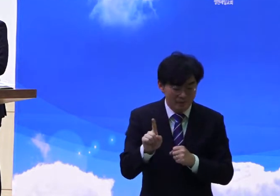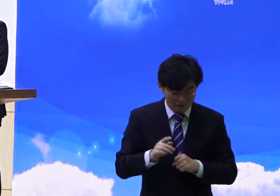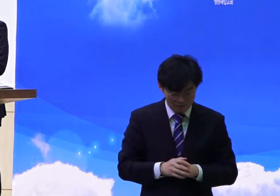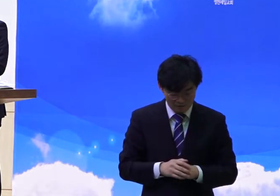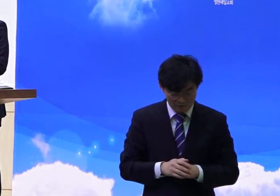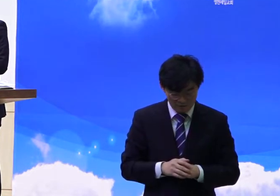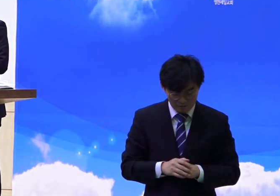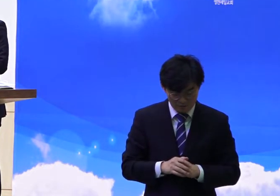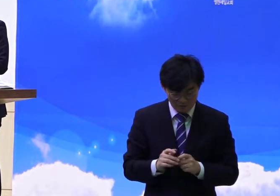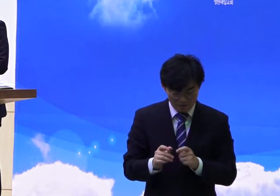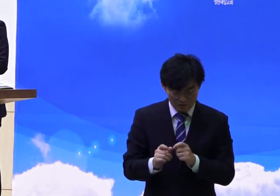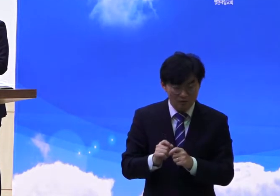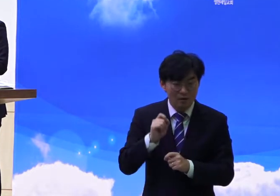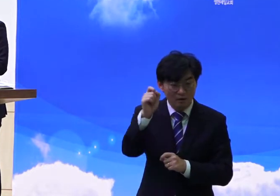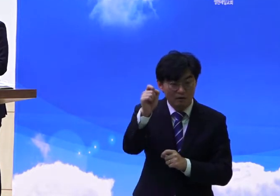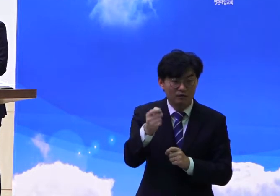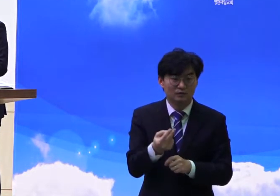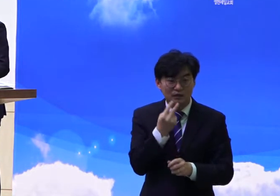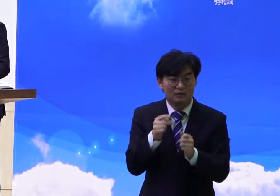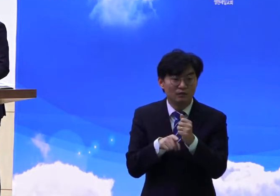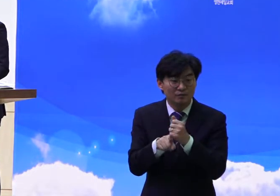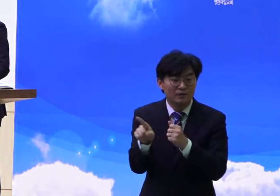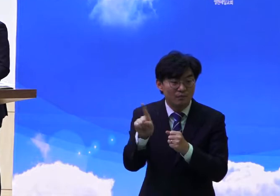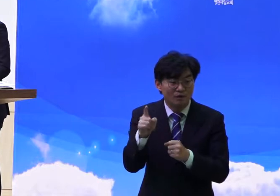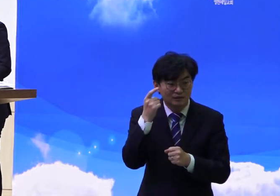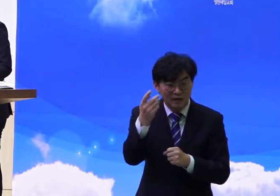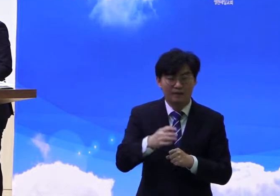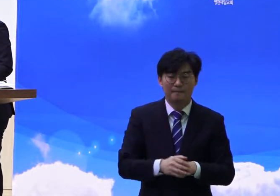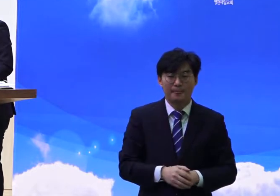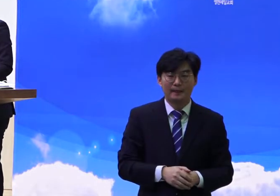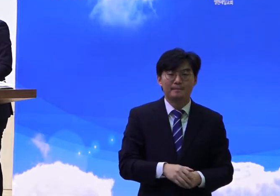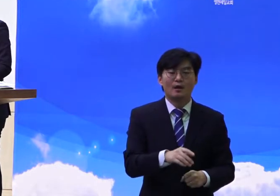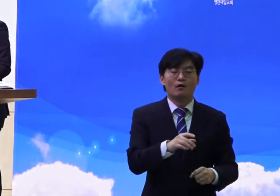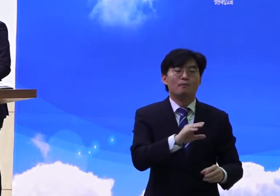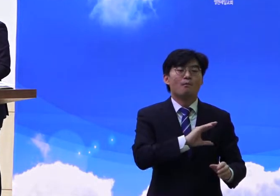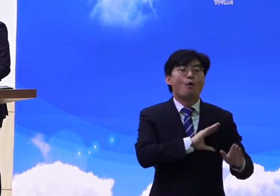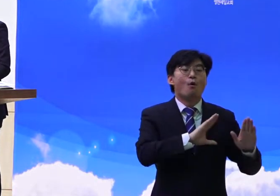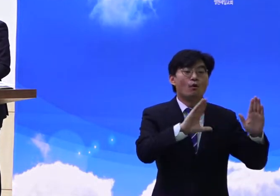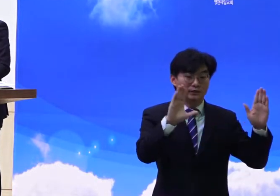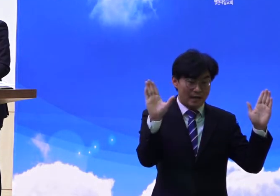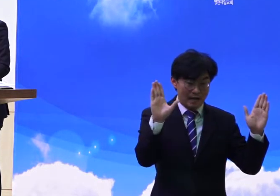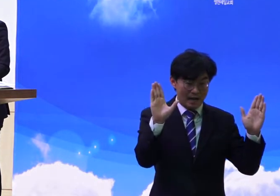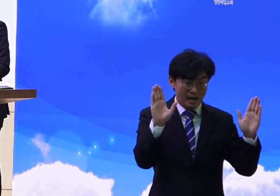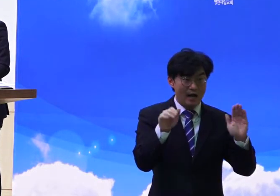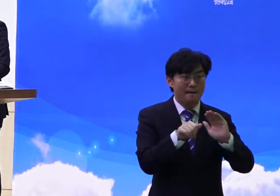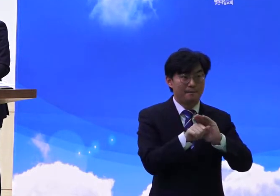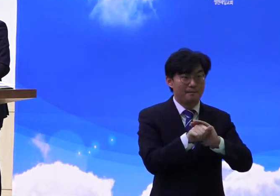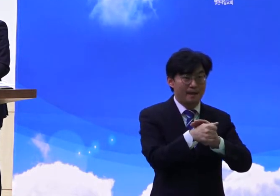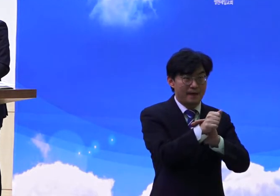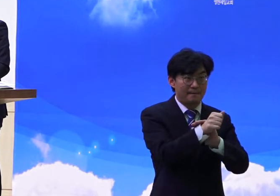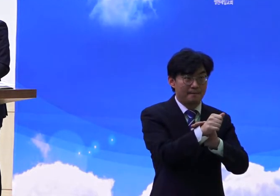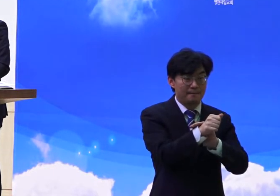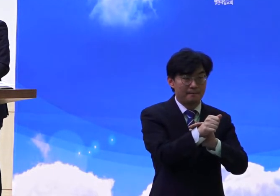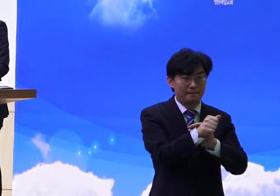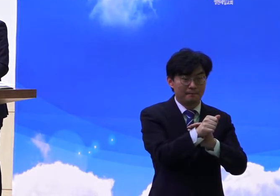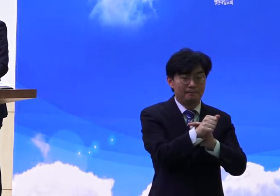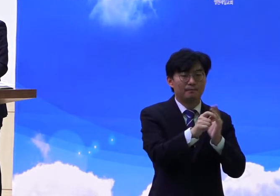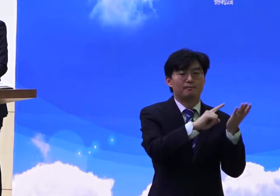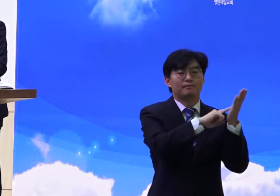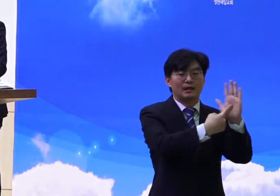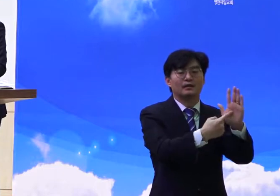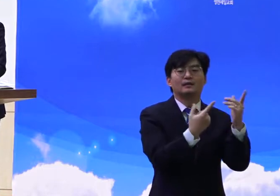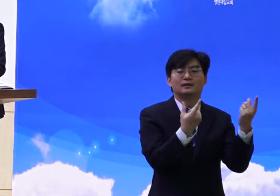되는데요, 모세가 광야에서 뱀을 든 것 같이 인자도 들려야 하리니